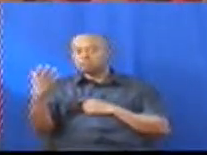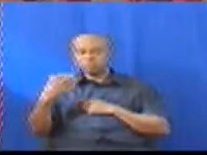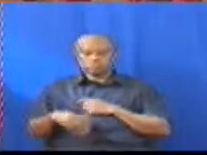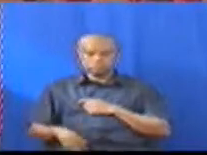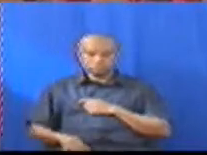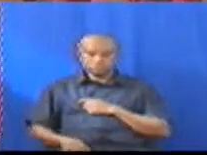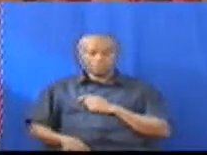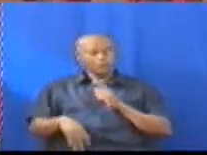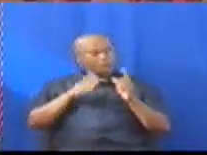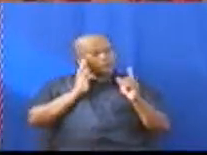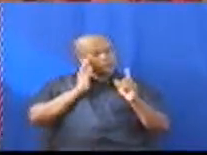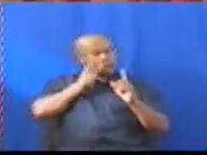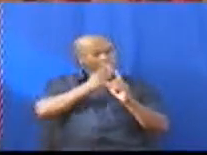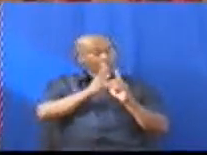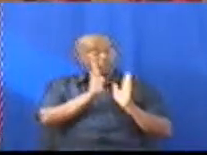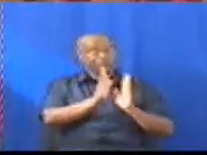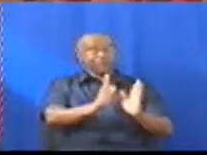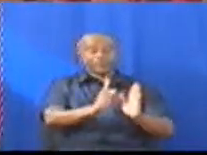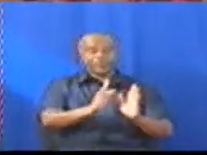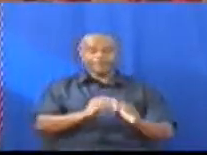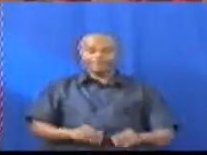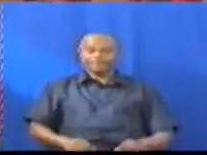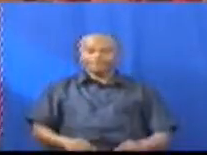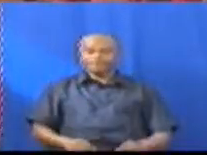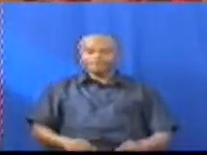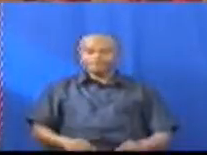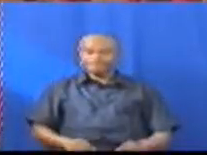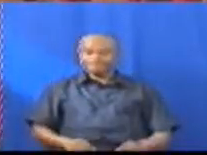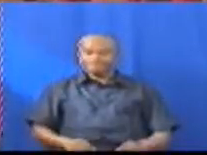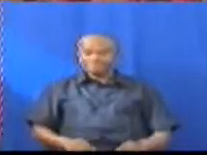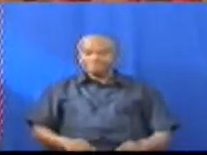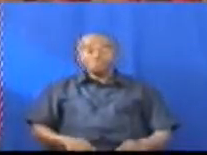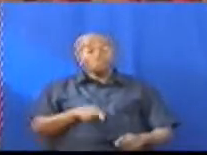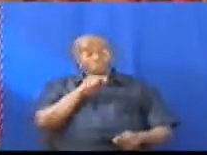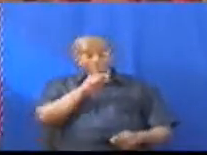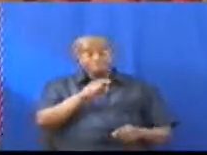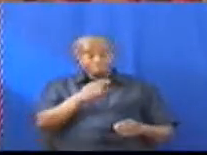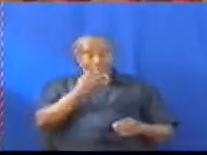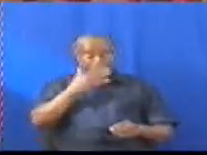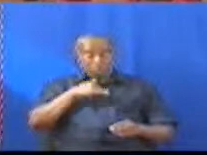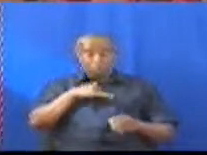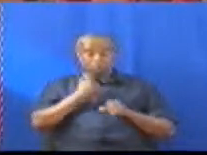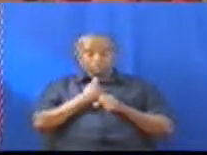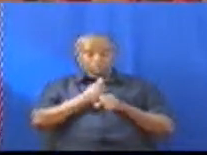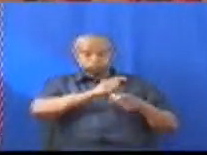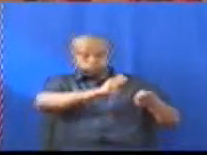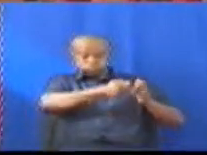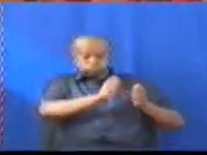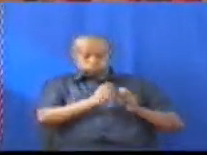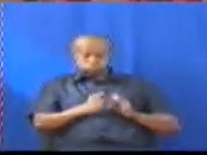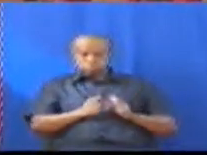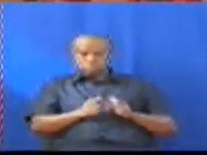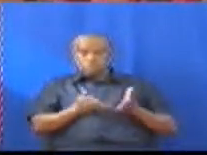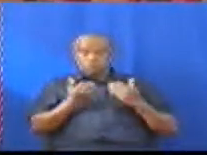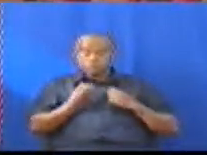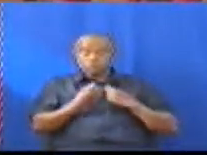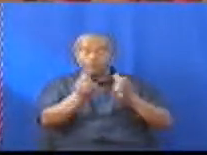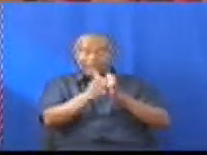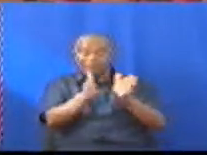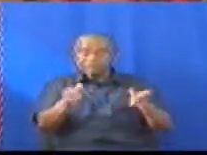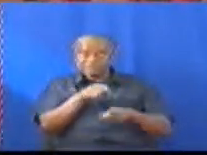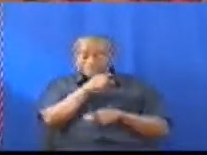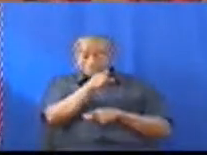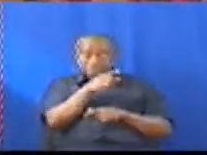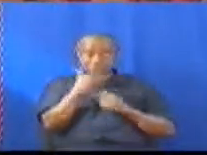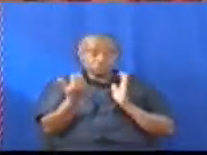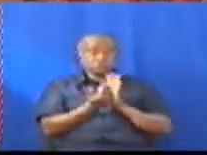Dhamira ni ile ile kwamba kuna hitajika sasa hivi kufanyiwa marekebisho ili kuipa fursa shule ya